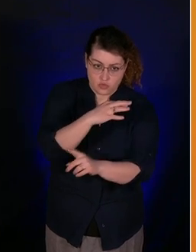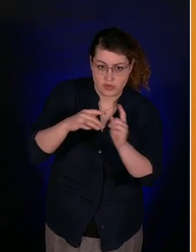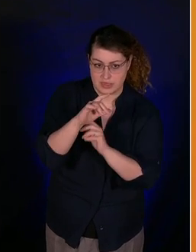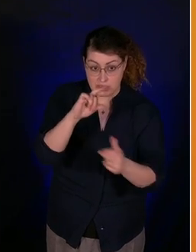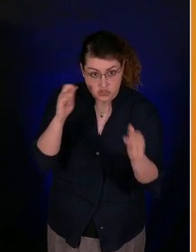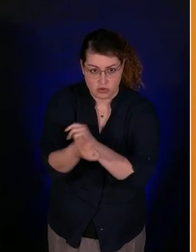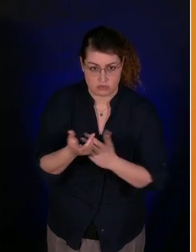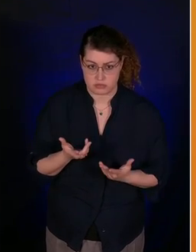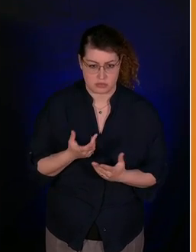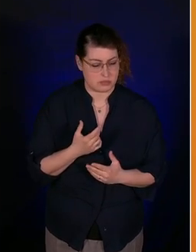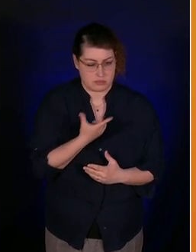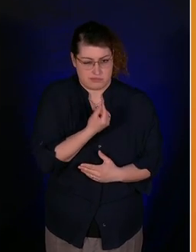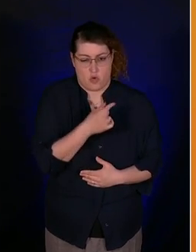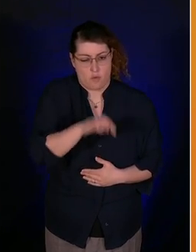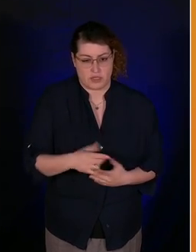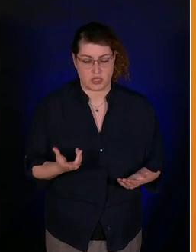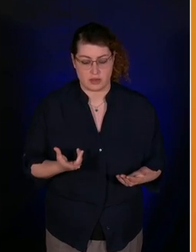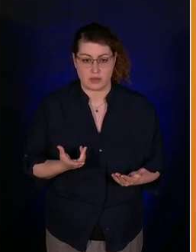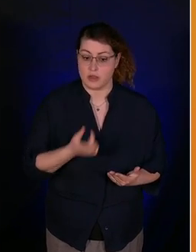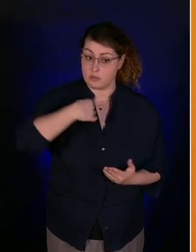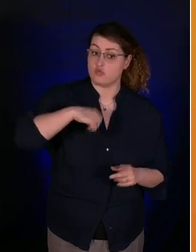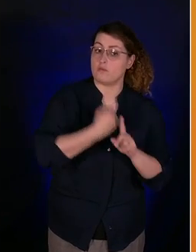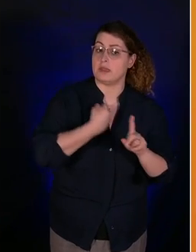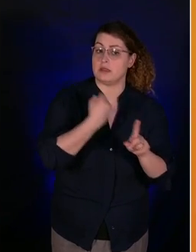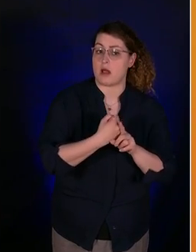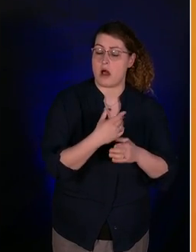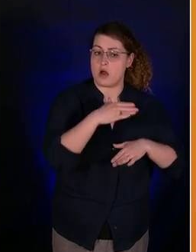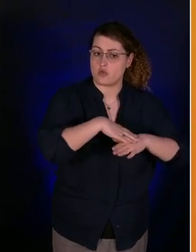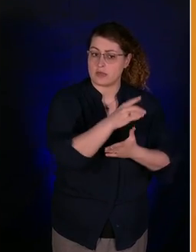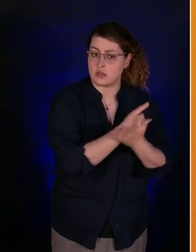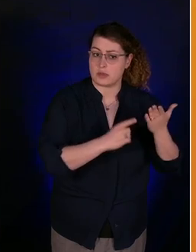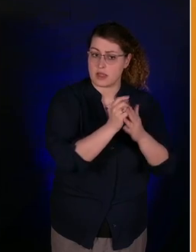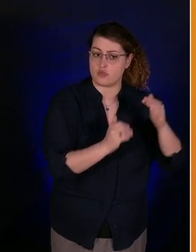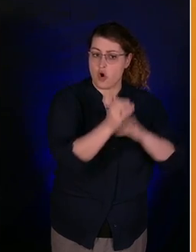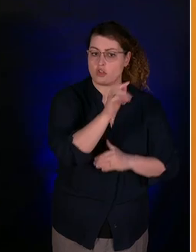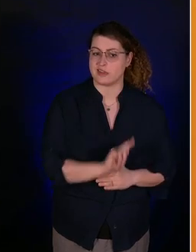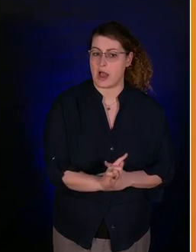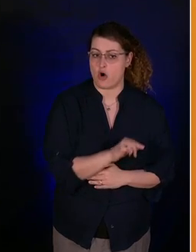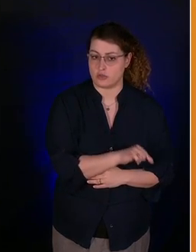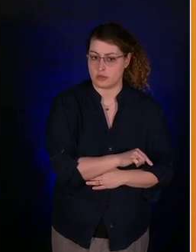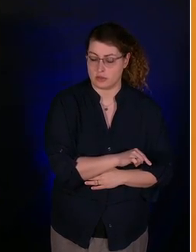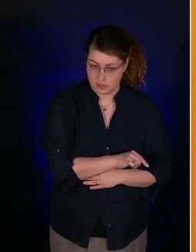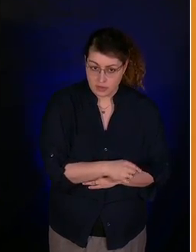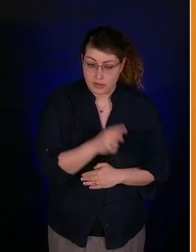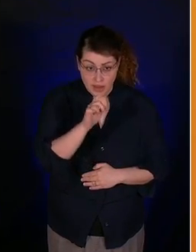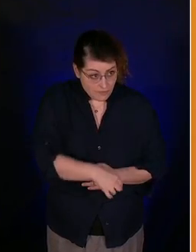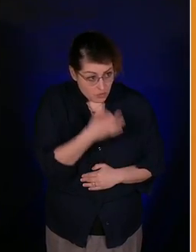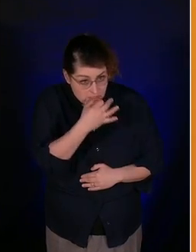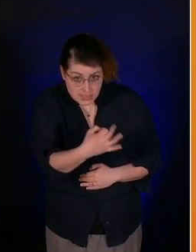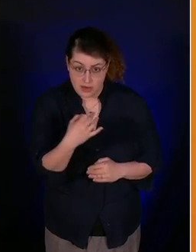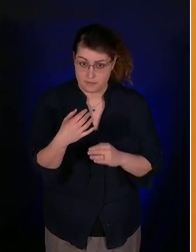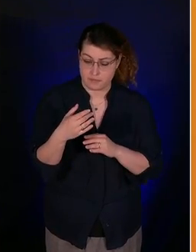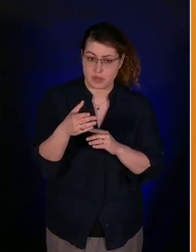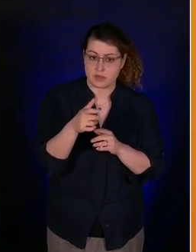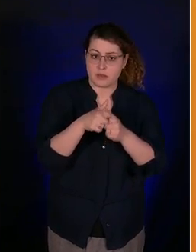société. Pour nous, militants du Conseil départemental de la Haute-Garonne, il faut donc parler de